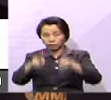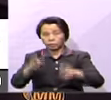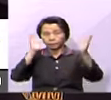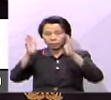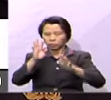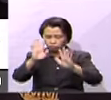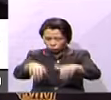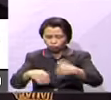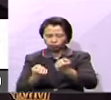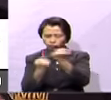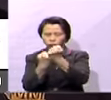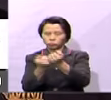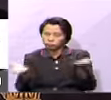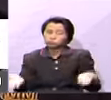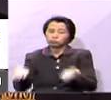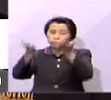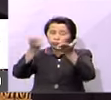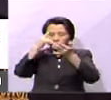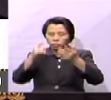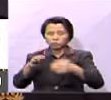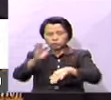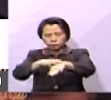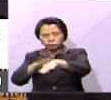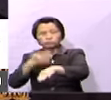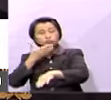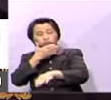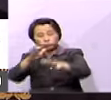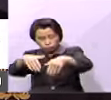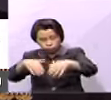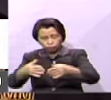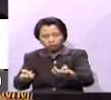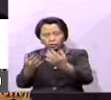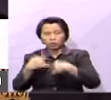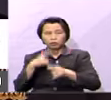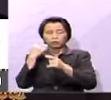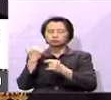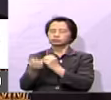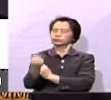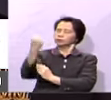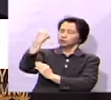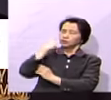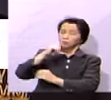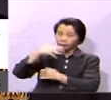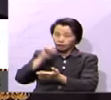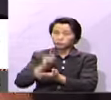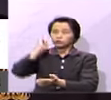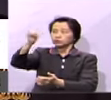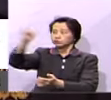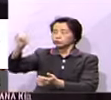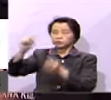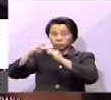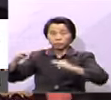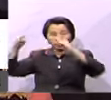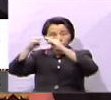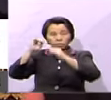mendukung dan menyokong usaha Fajar Sejuta Pemuda ini, supaya apa, nanti lepas ni kita pergi di mana-mana surau, seluruh masjid, surau-surau yang ada di Malaysia,